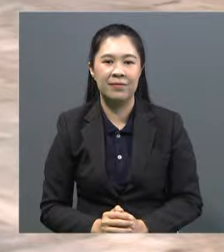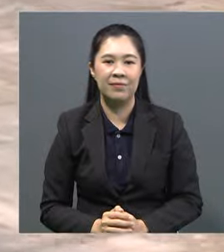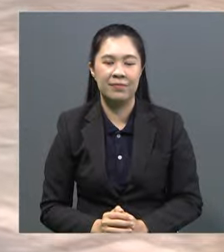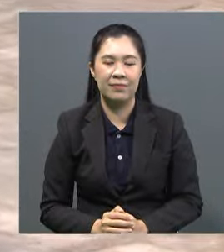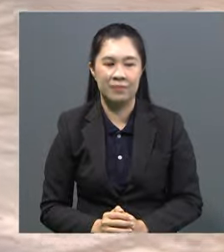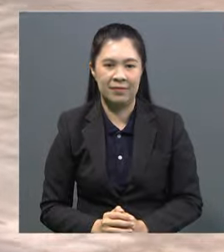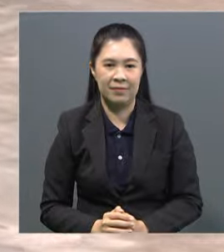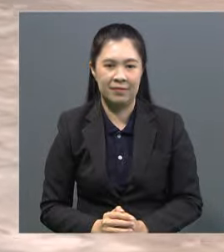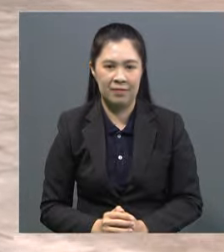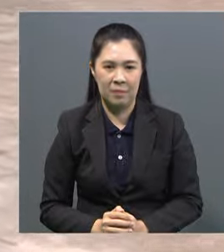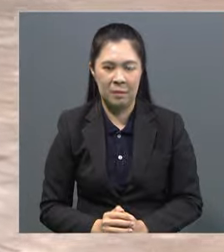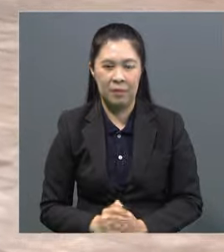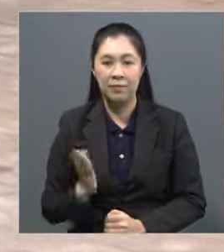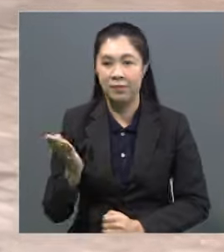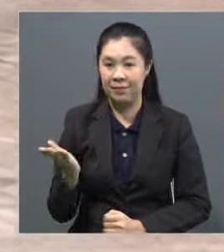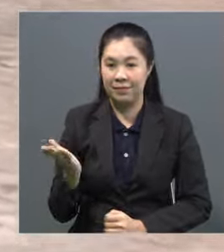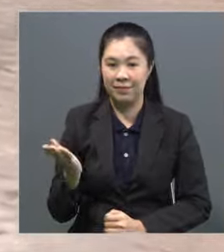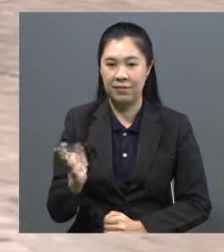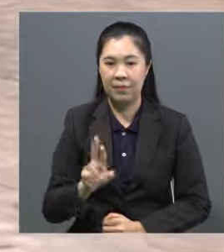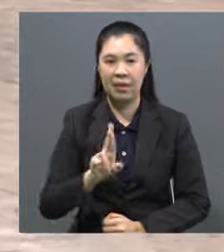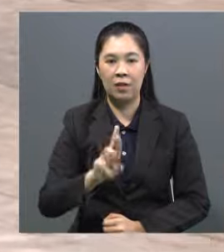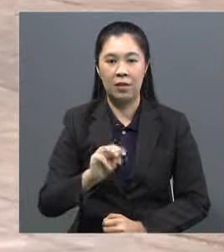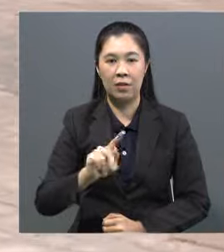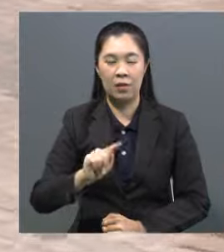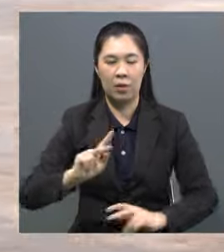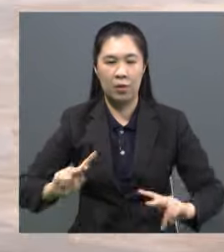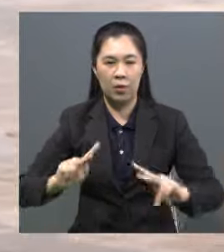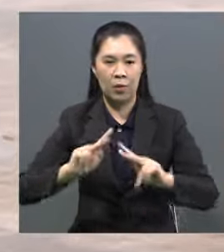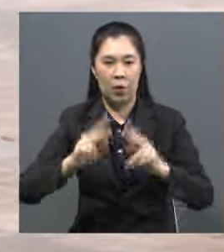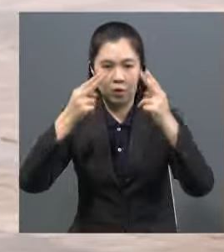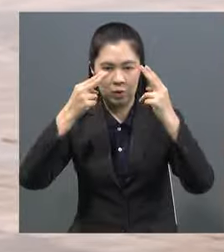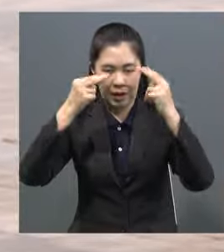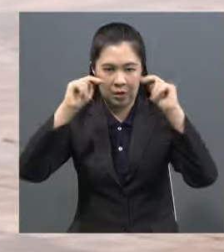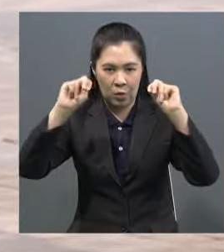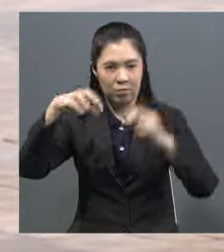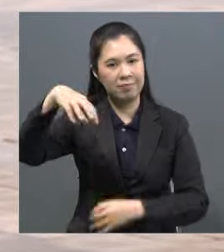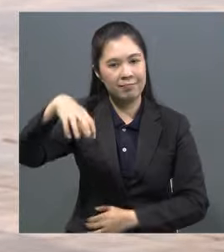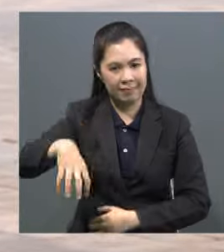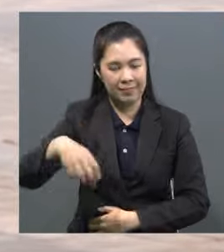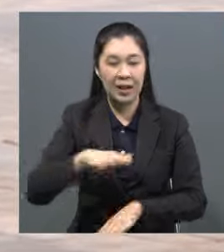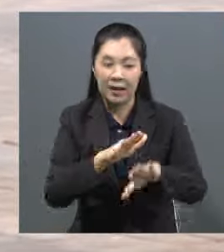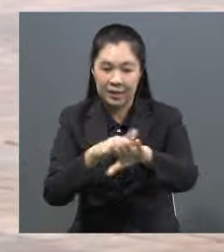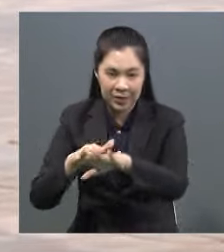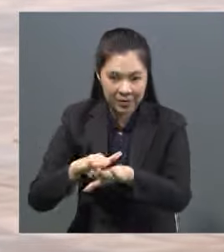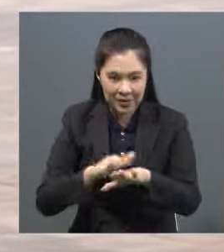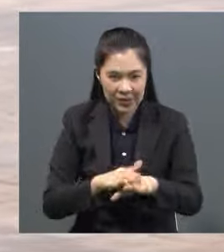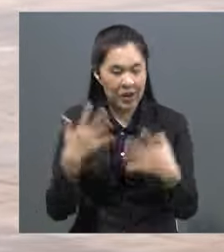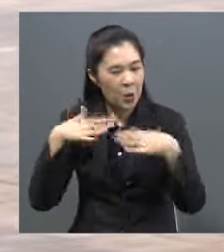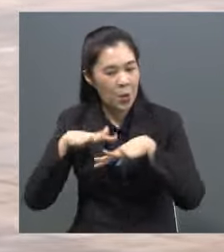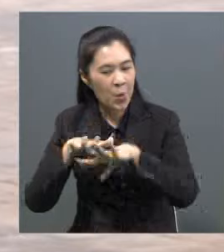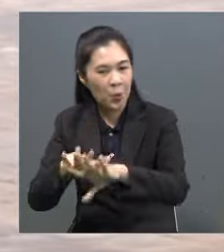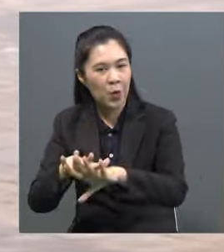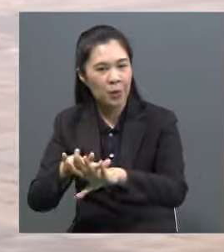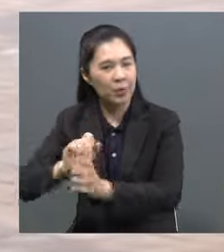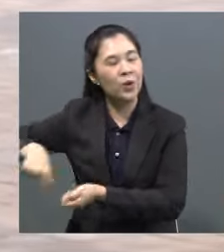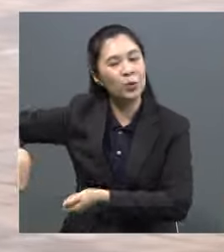นอกจากนี้นางพวงเพชรชุนละเอียดรัฐมนตรีประจำสำนักนายกรัฐมนตรีนะคะยังได้เชิญชวนประชาชนร่วมงานสืบสานประเพ